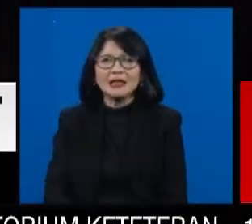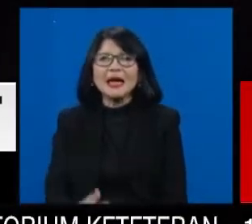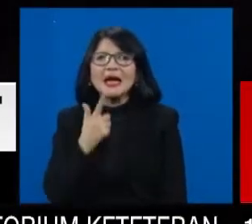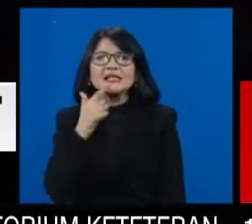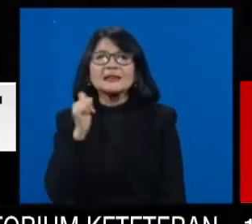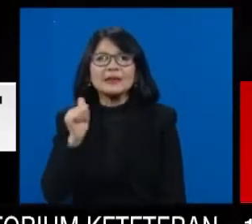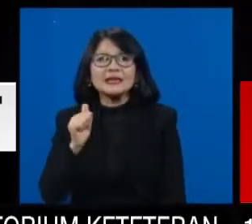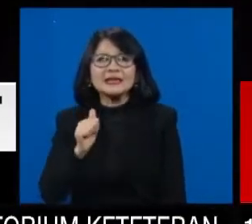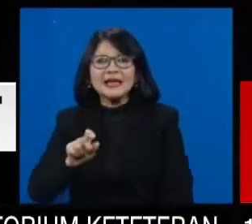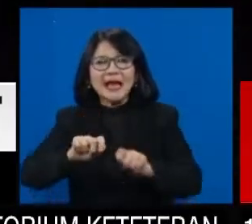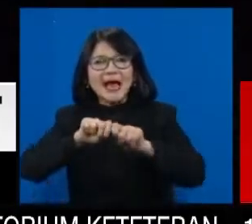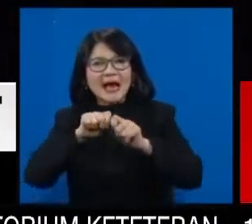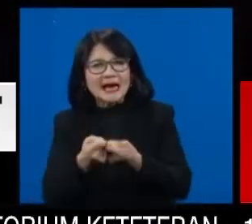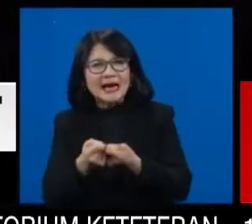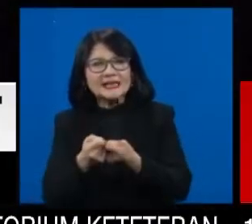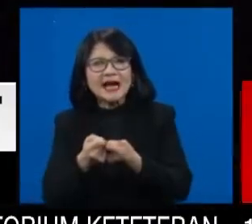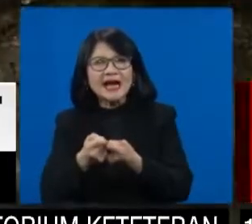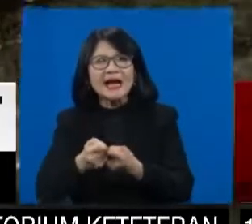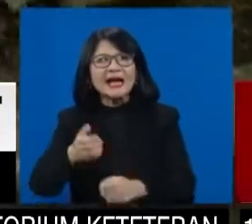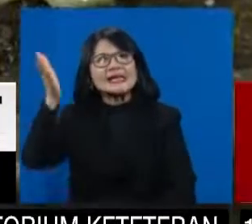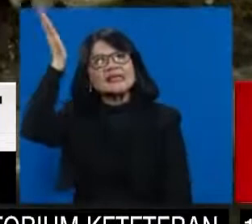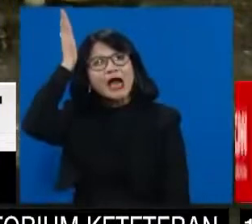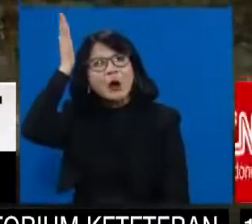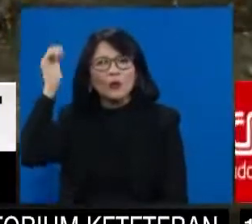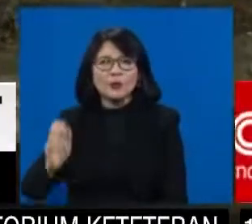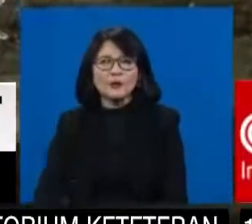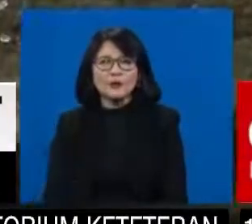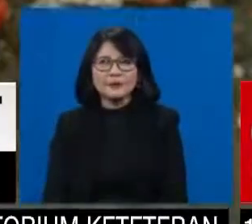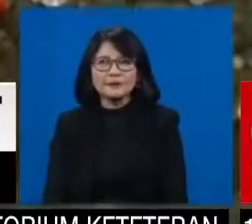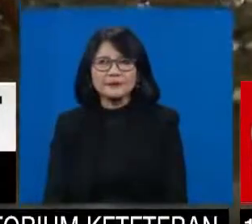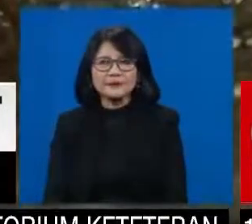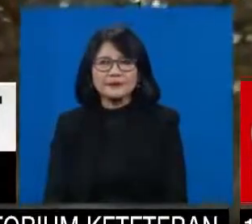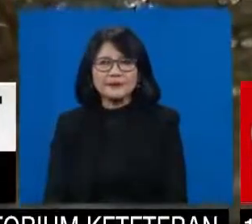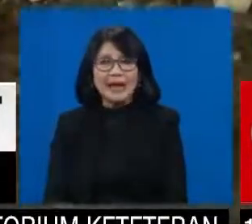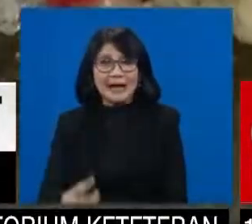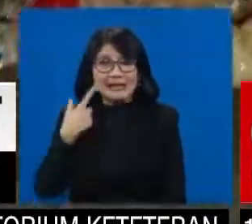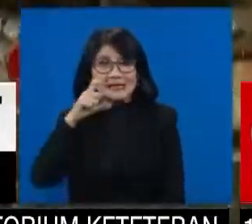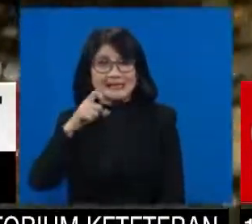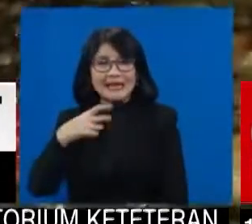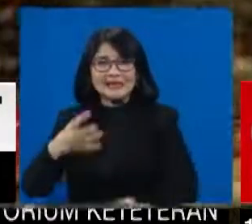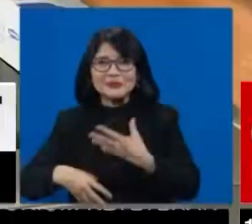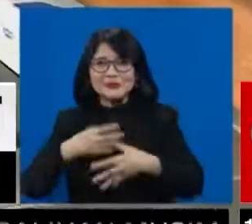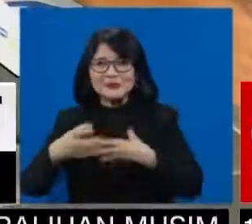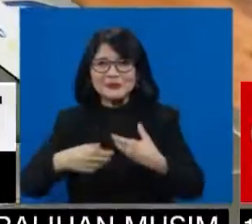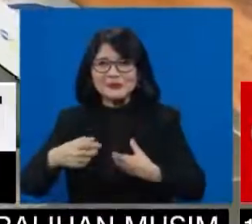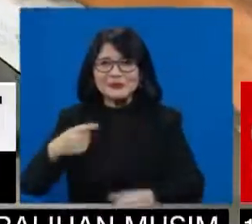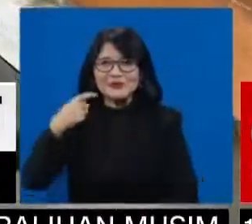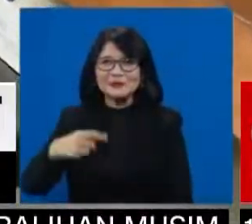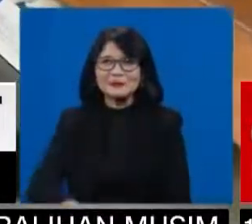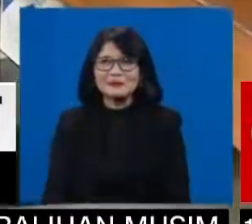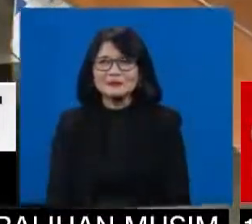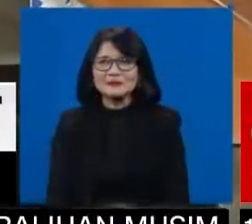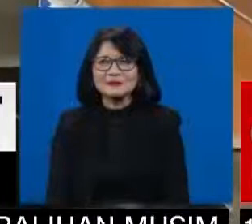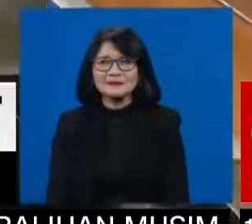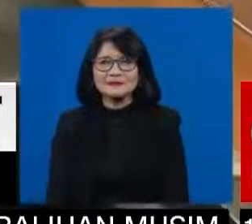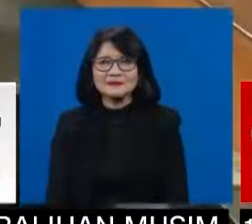kacang hijau bila bulirnya dipecah. Chef Rahmat mengajak saya mengolah sorghum menjadi terancam. Cukup Chef,